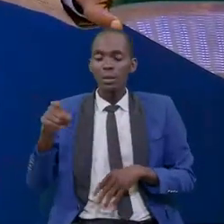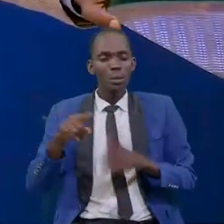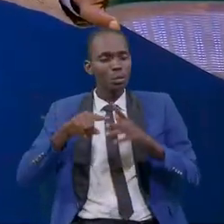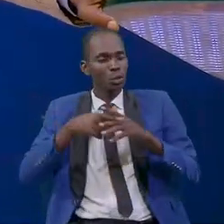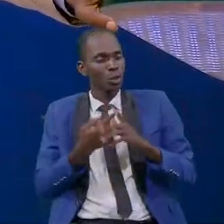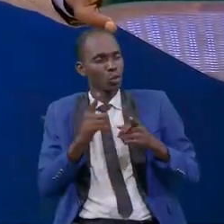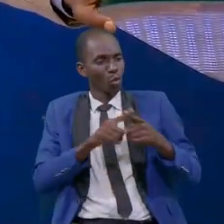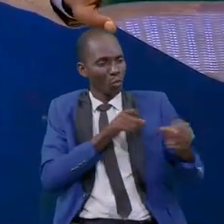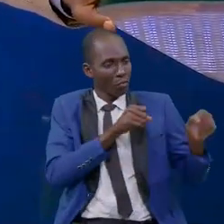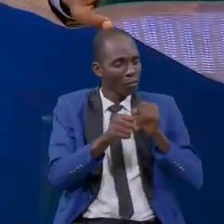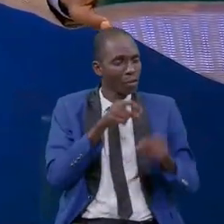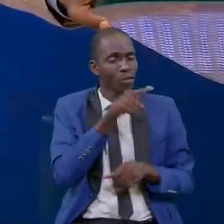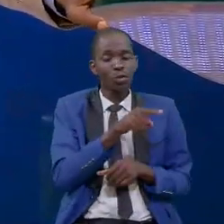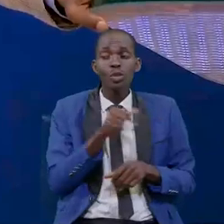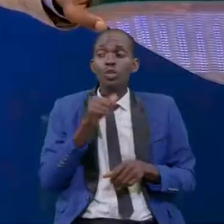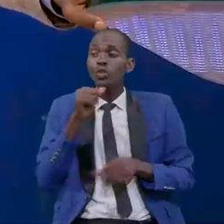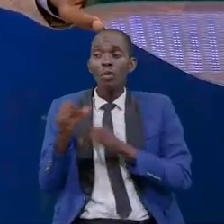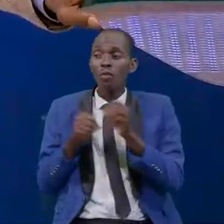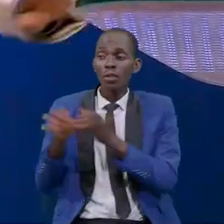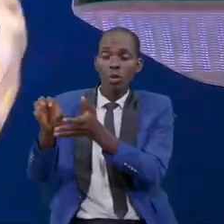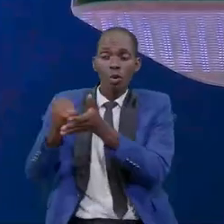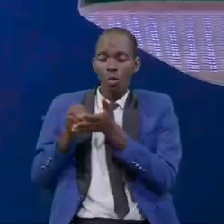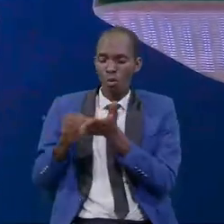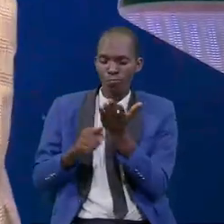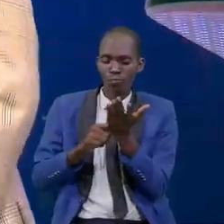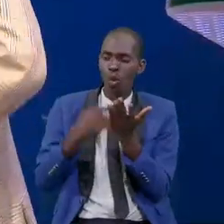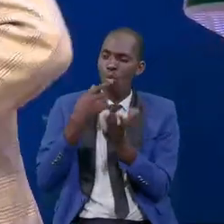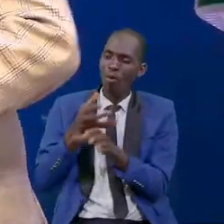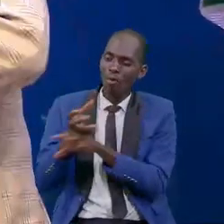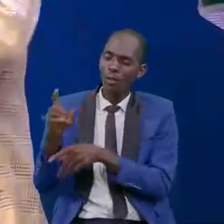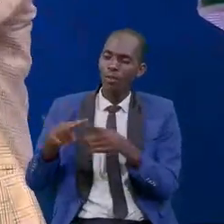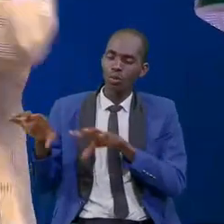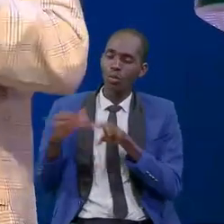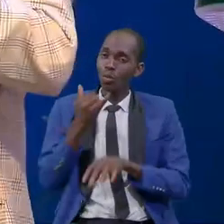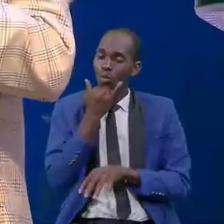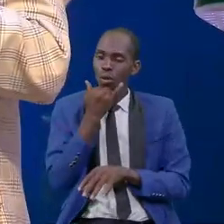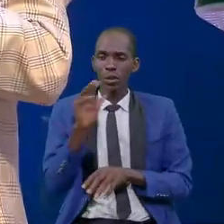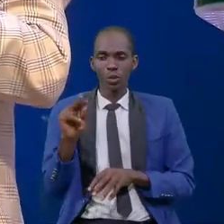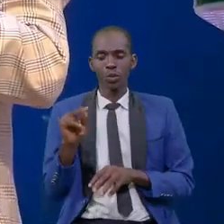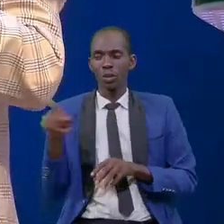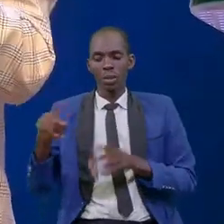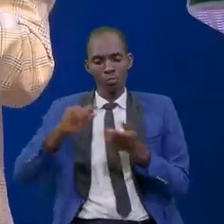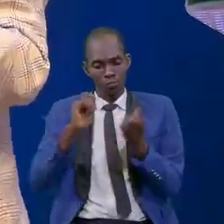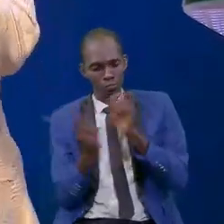lieu de se battre avec leur chair, au lieu de se battre avec leur mal,